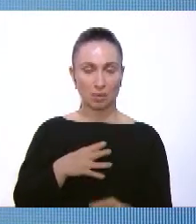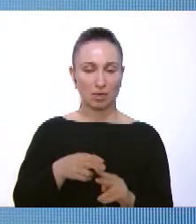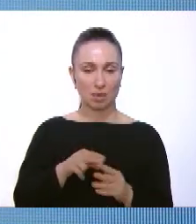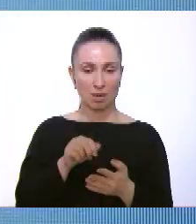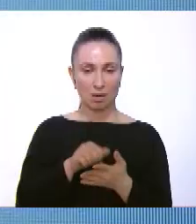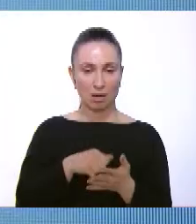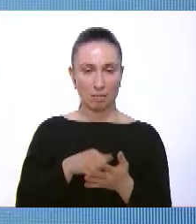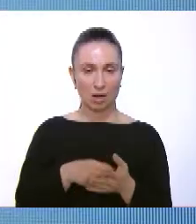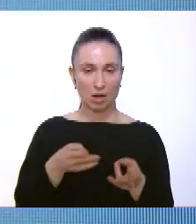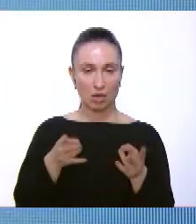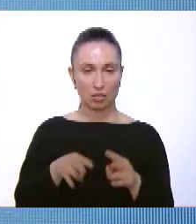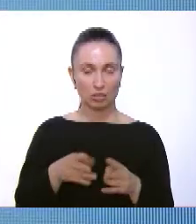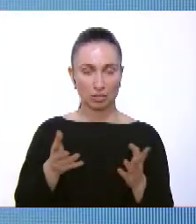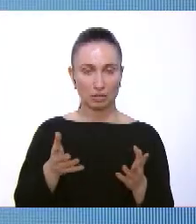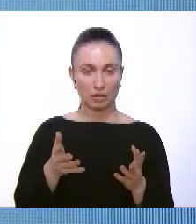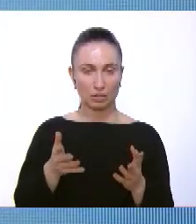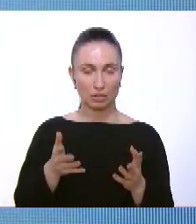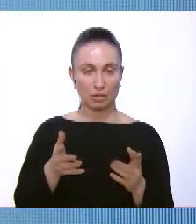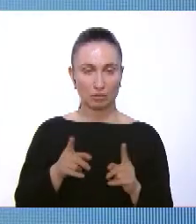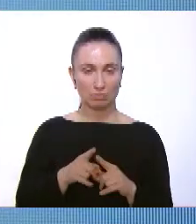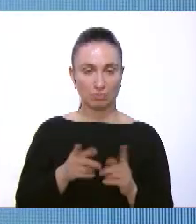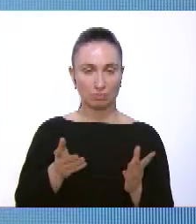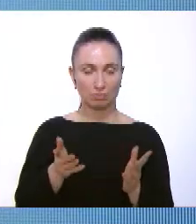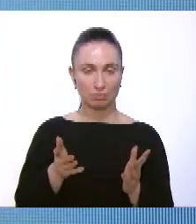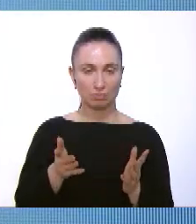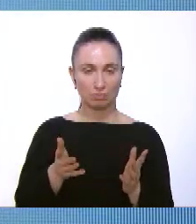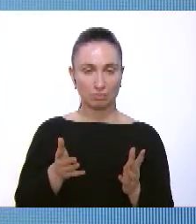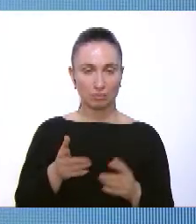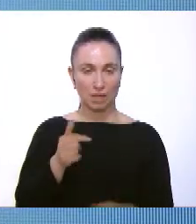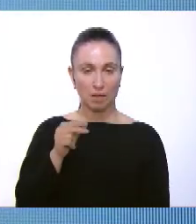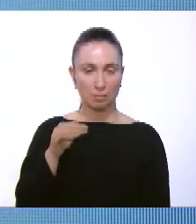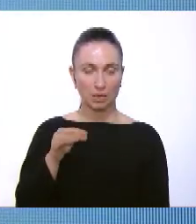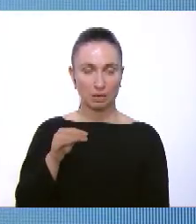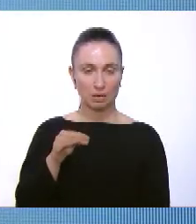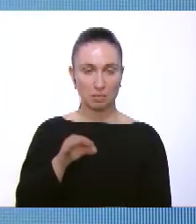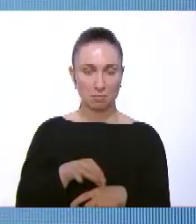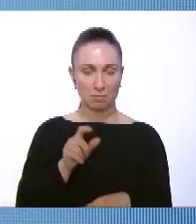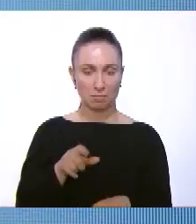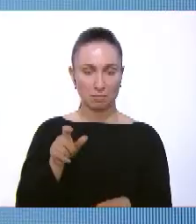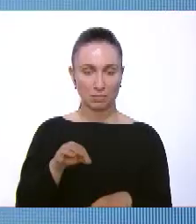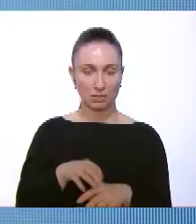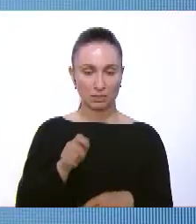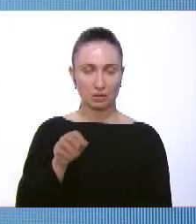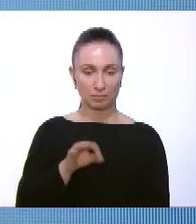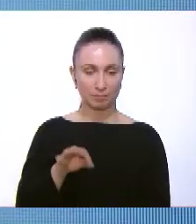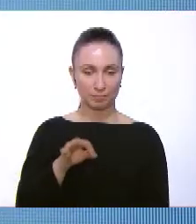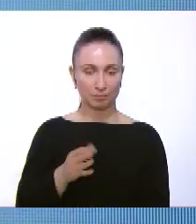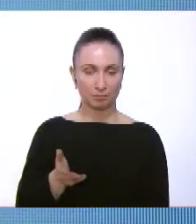გამოც რჩებოდა გარკვეული გეპები პაციენტის